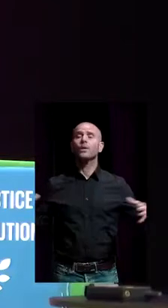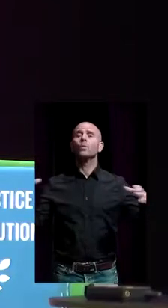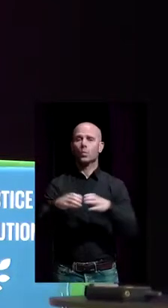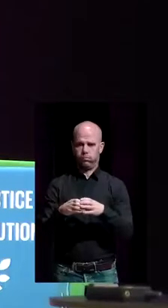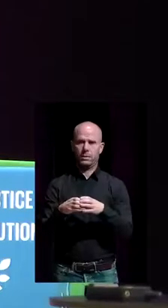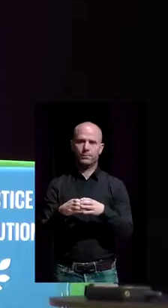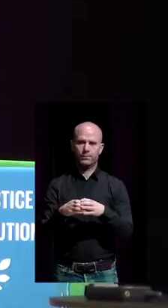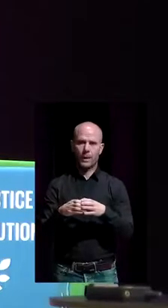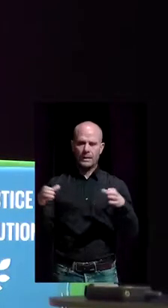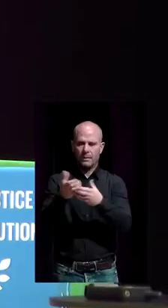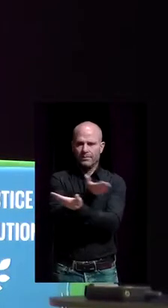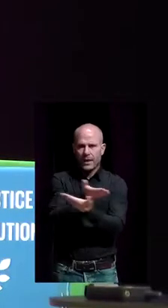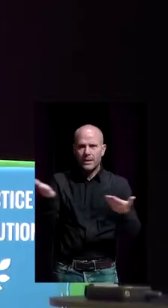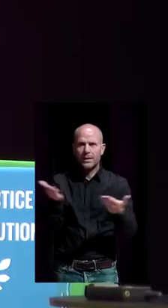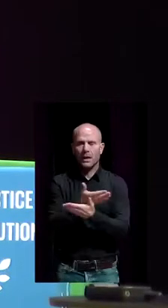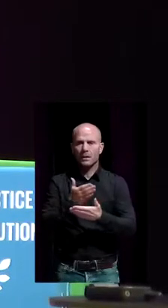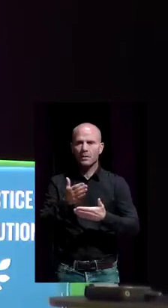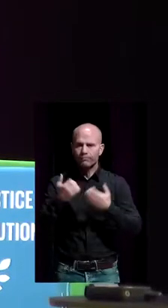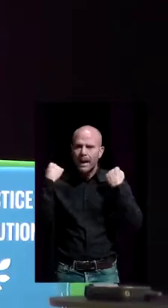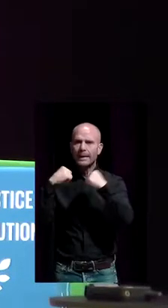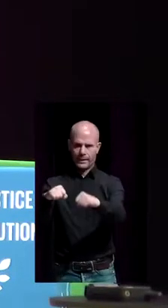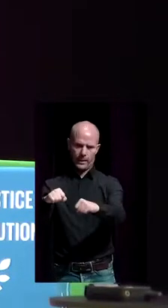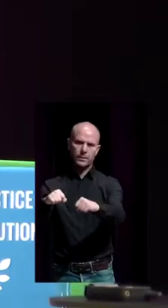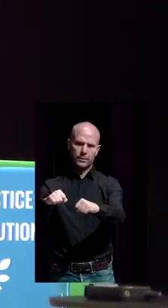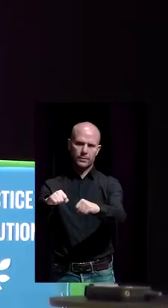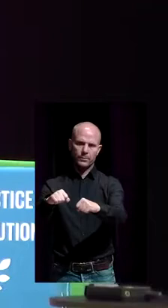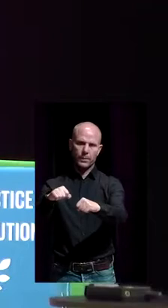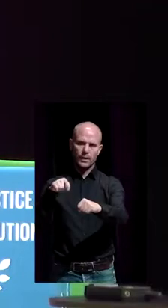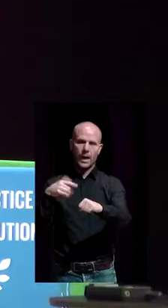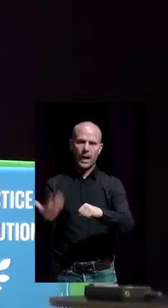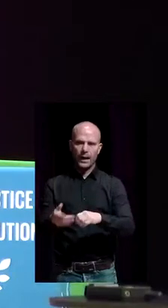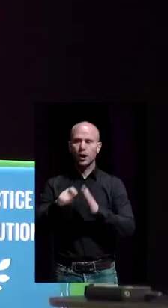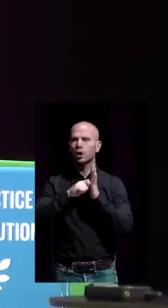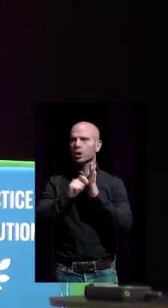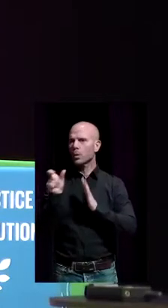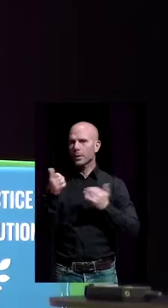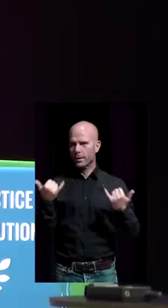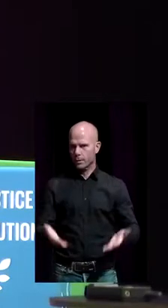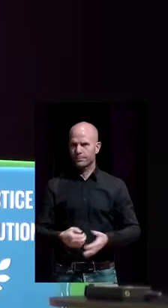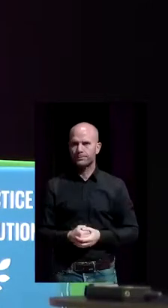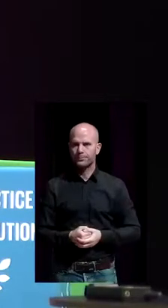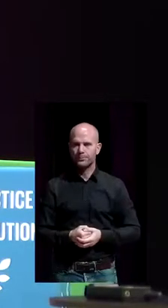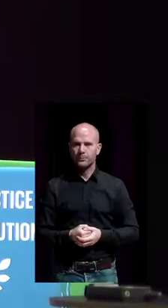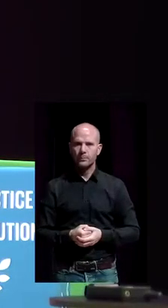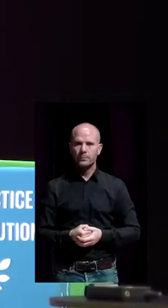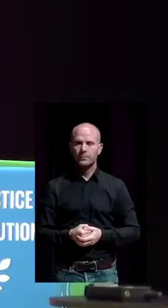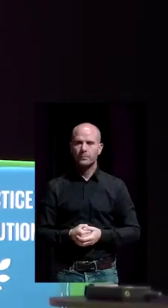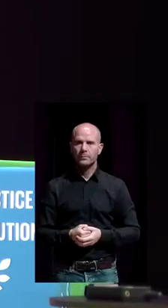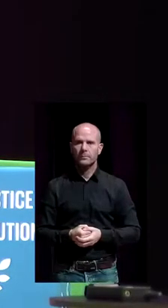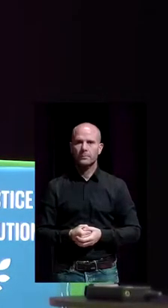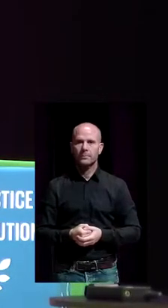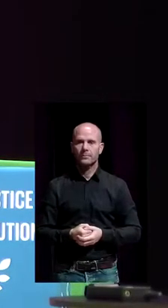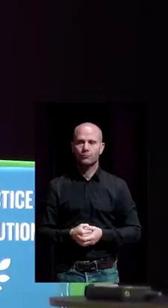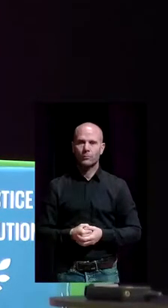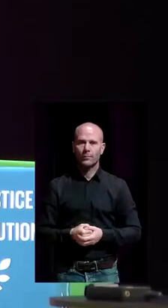tillsammans. Samverkan, handling, det är nyckelord idag. Jag ser verkligen